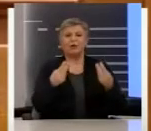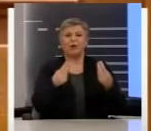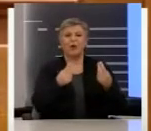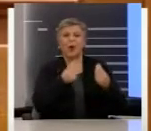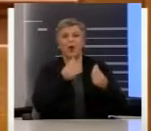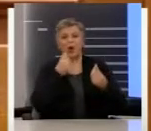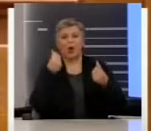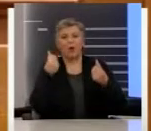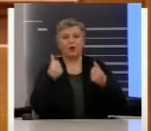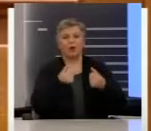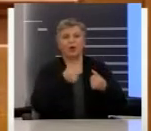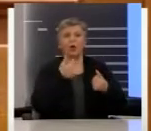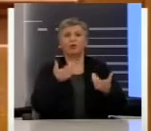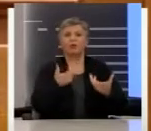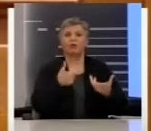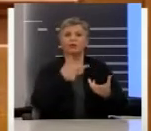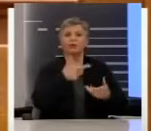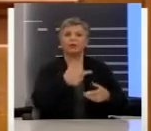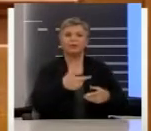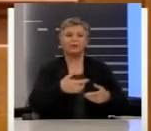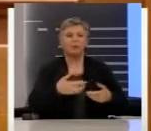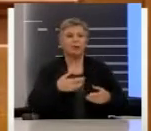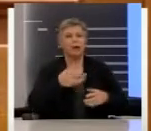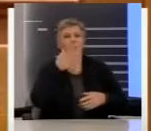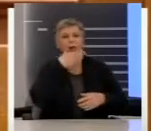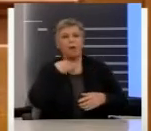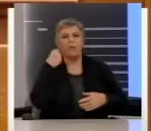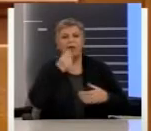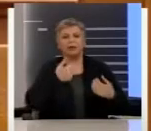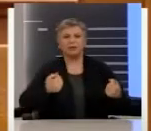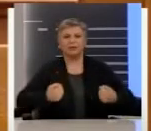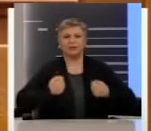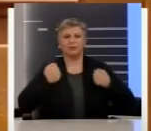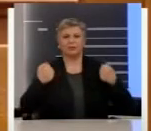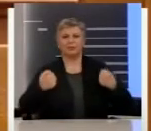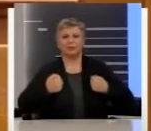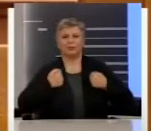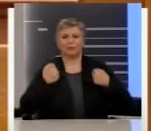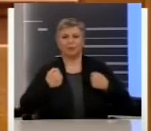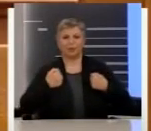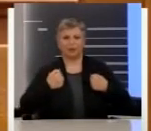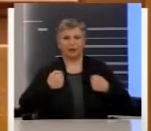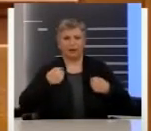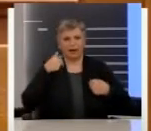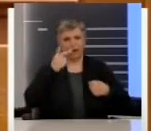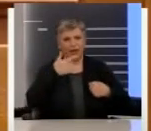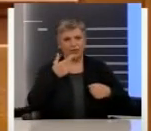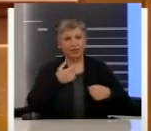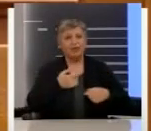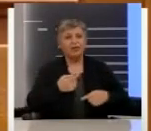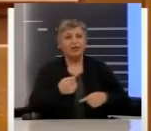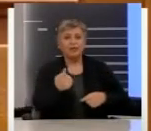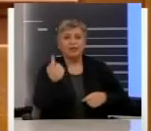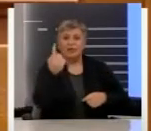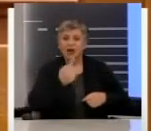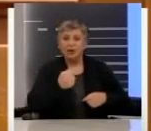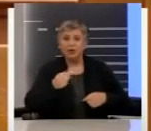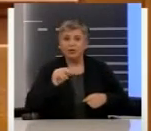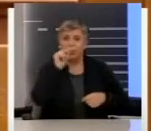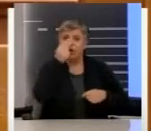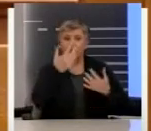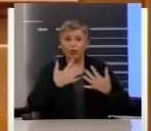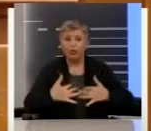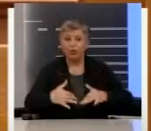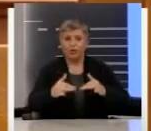ένα νομοθέτημα μιας κυβέρνησης ενώπιον του Ελληνικού Κοινοβουλίου δεν είναι παρά